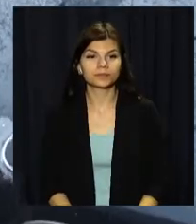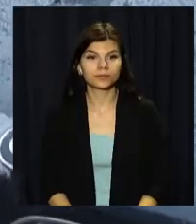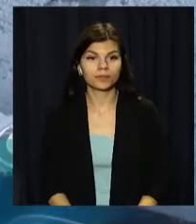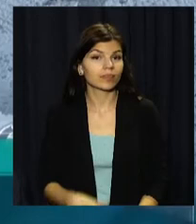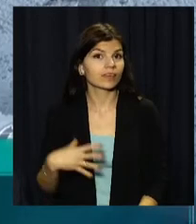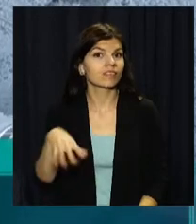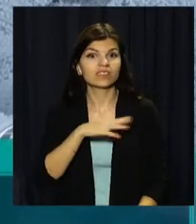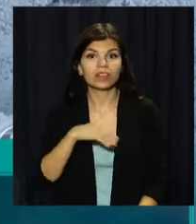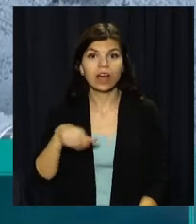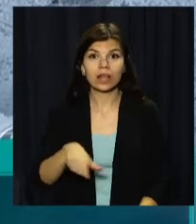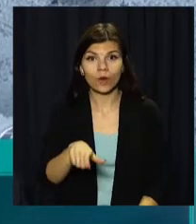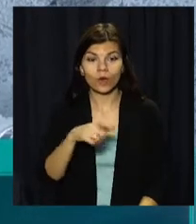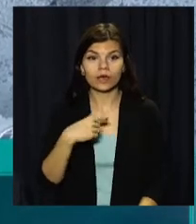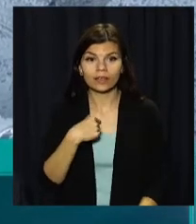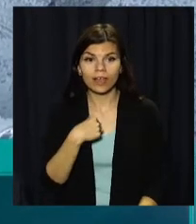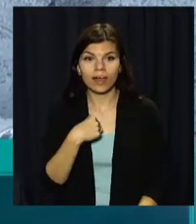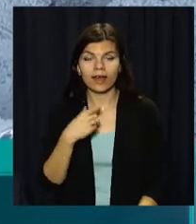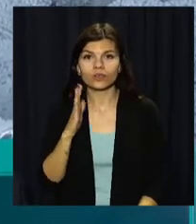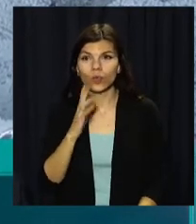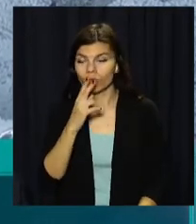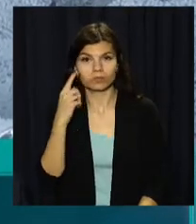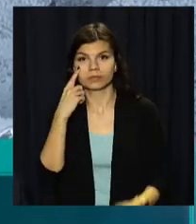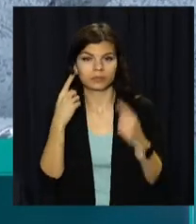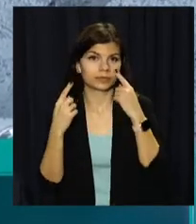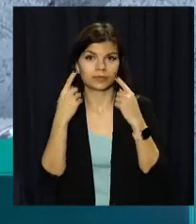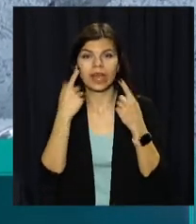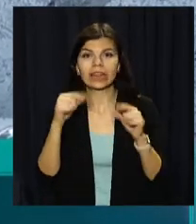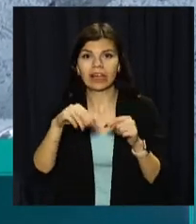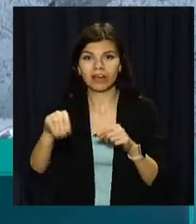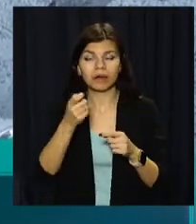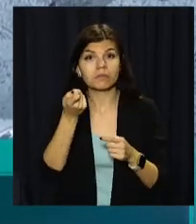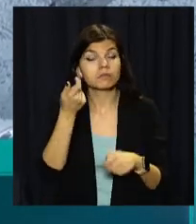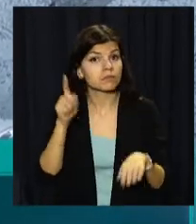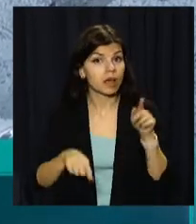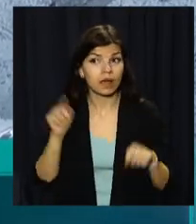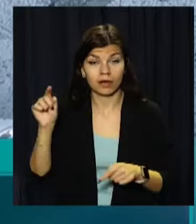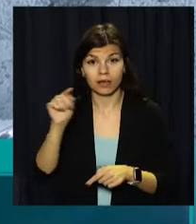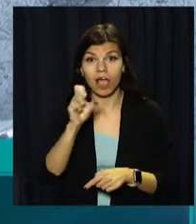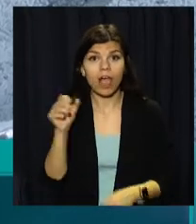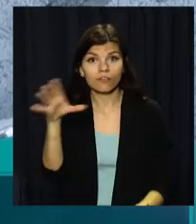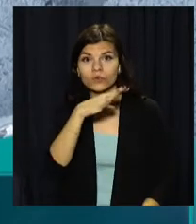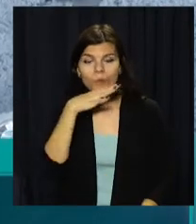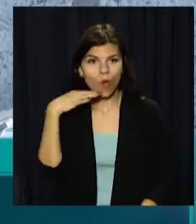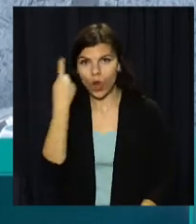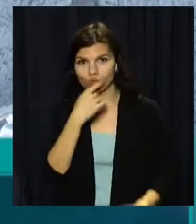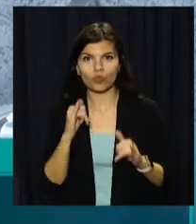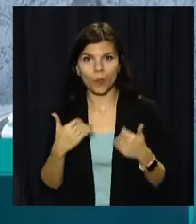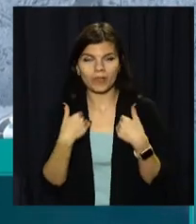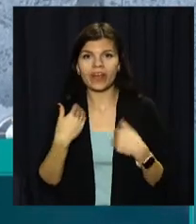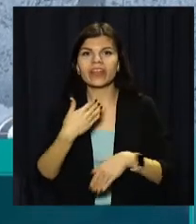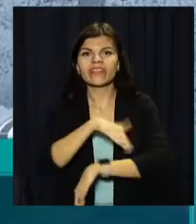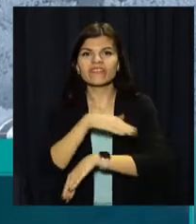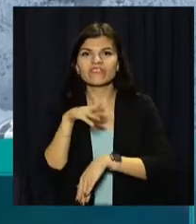Вся дорога, я зустріла тільки пару місць, де було посипано. Вот, все остальное лично у меня во дворе,